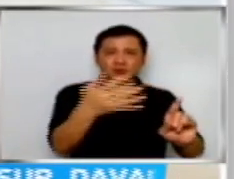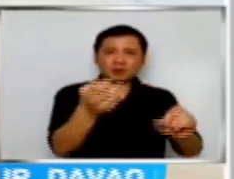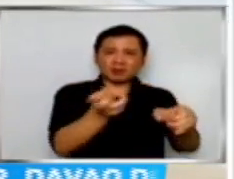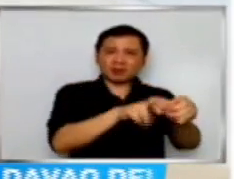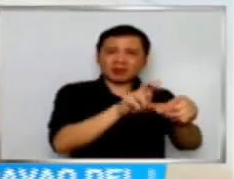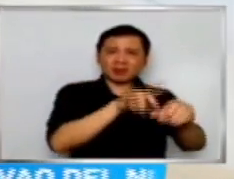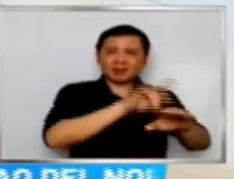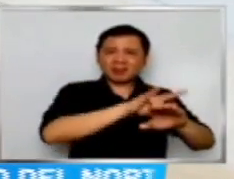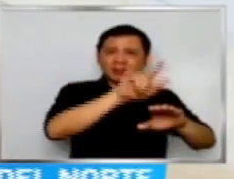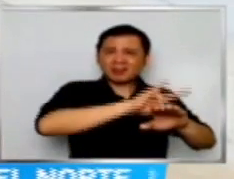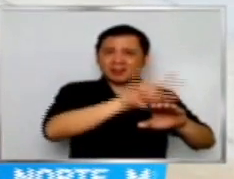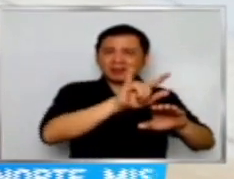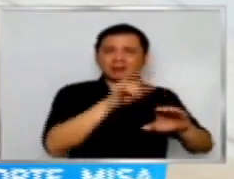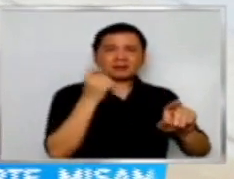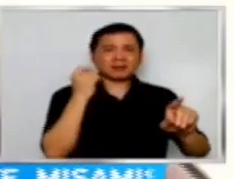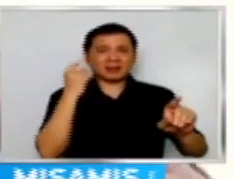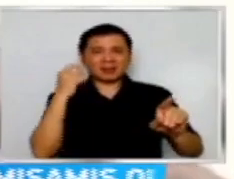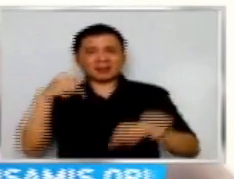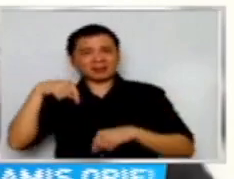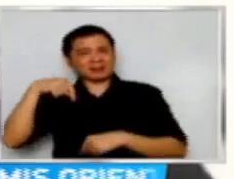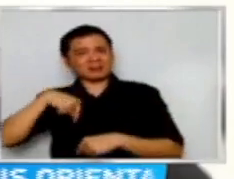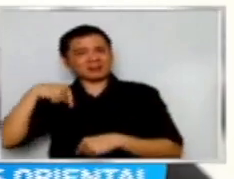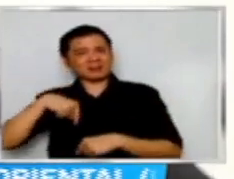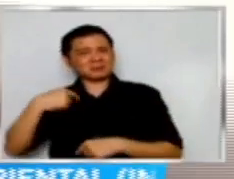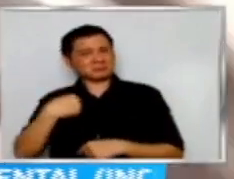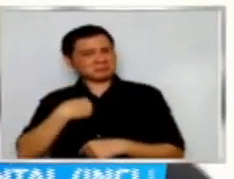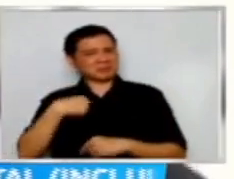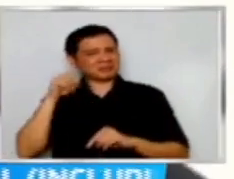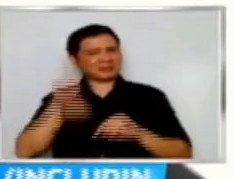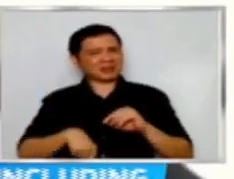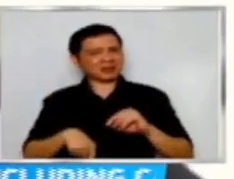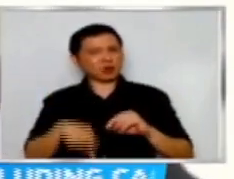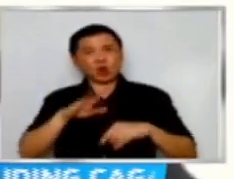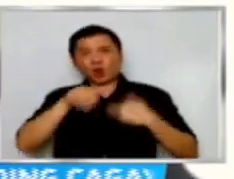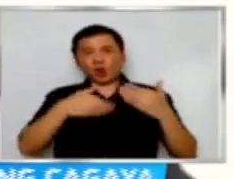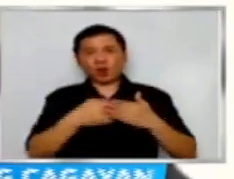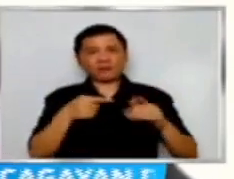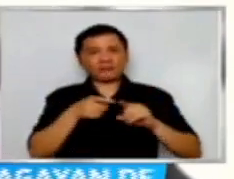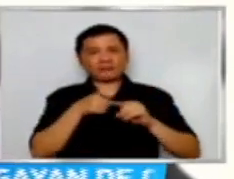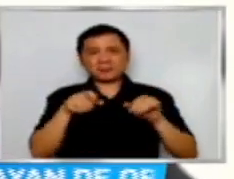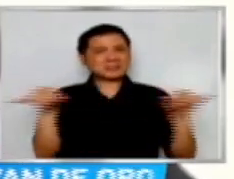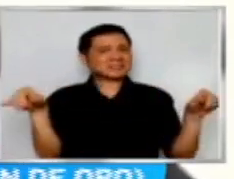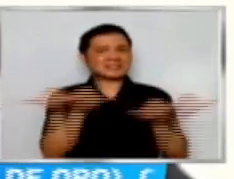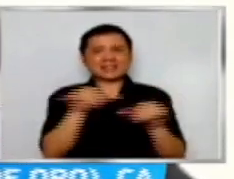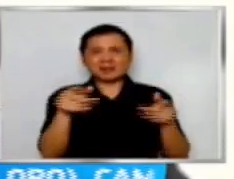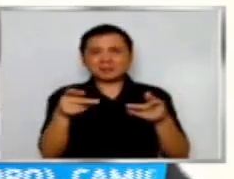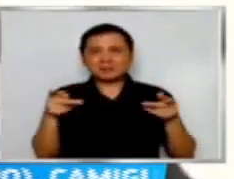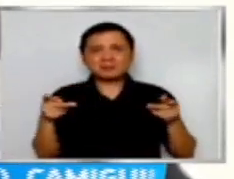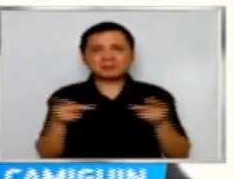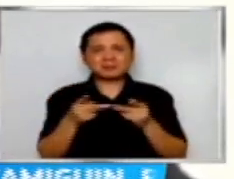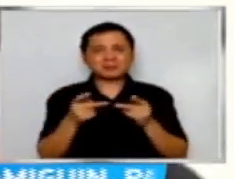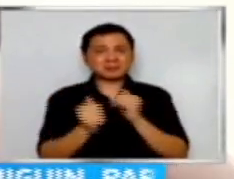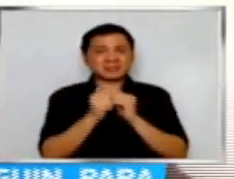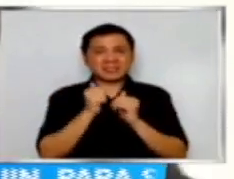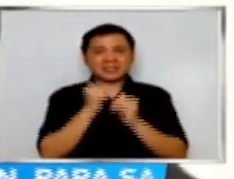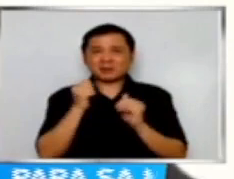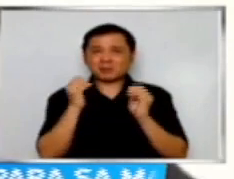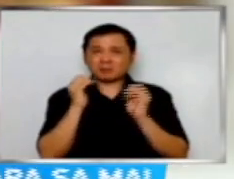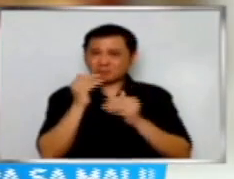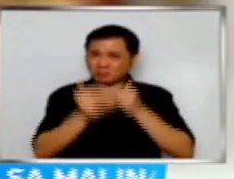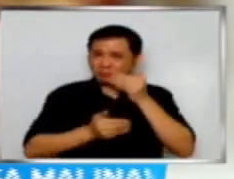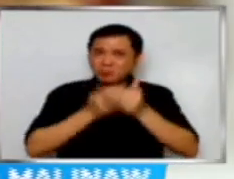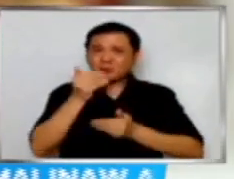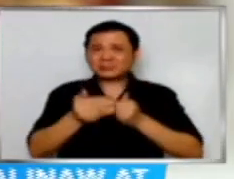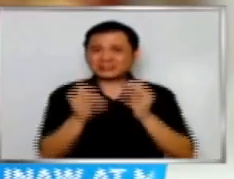repatriation, galing din naman dito, Sir JP. So pwede rin naman kami dumaan sa same procedure ng pag-uwi ng repatriation